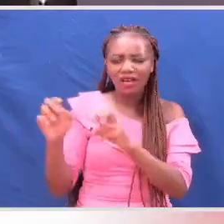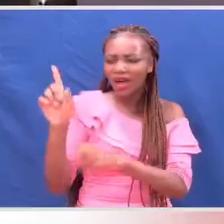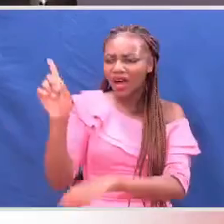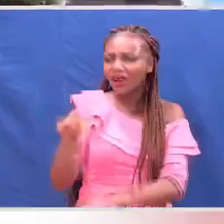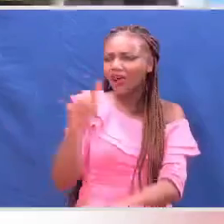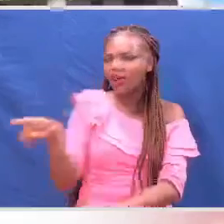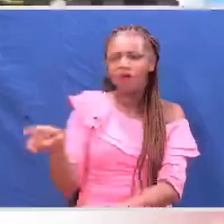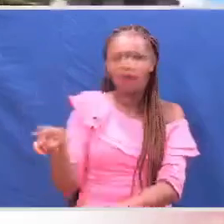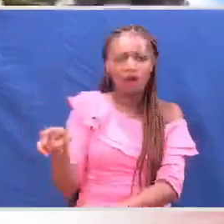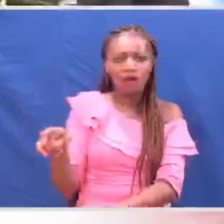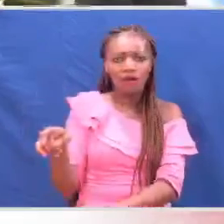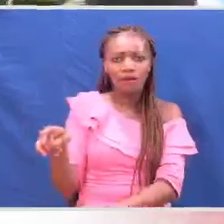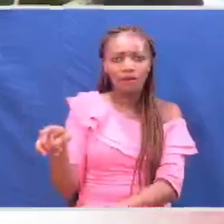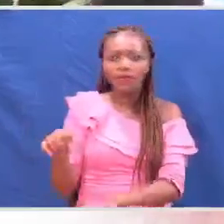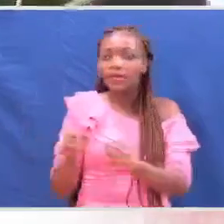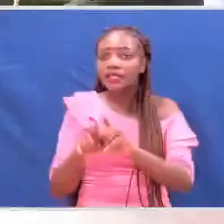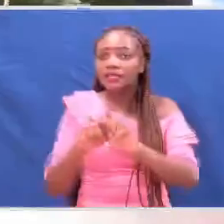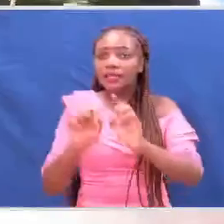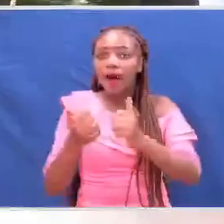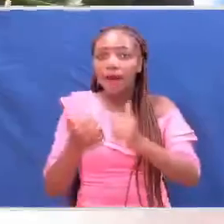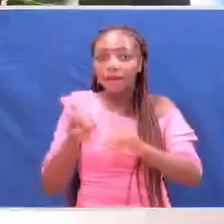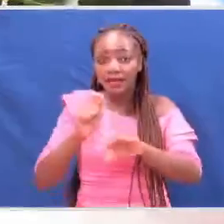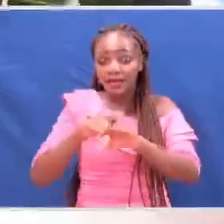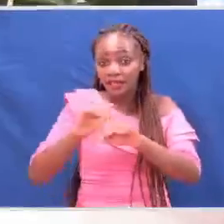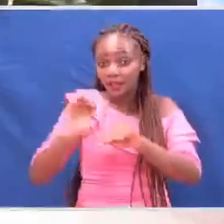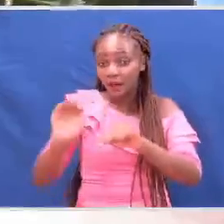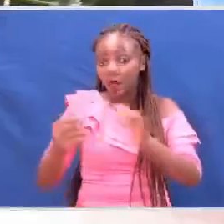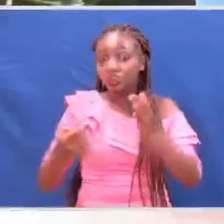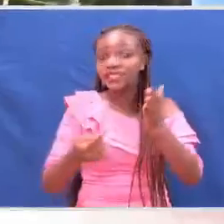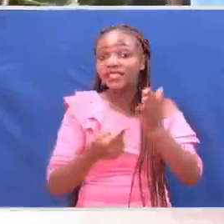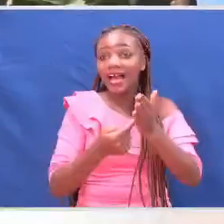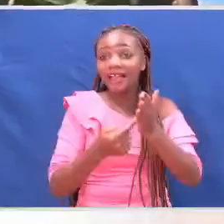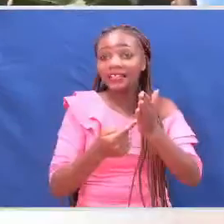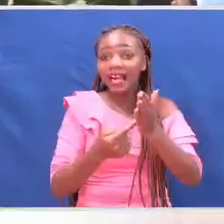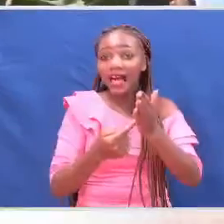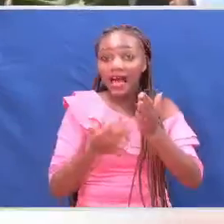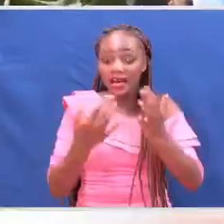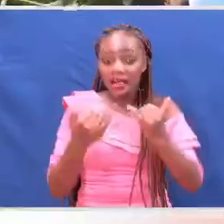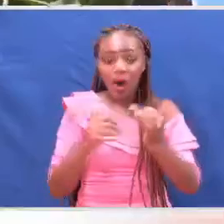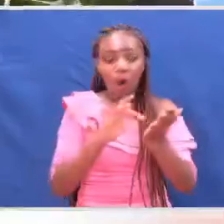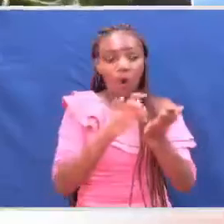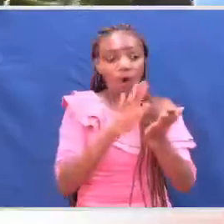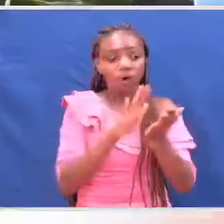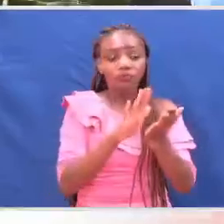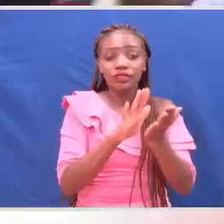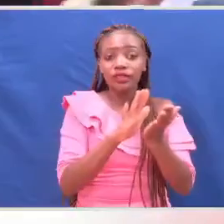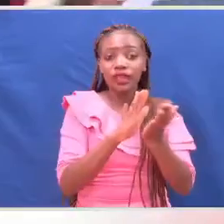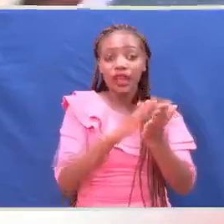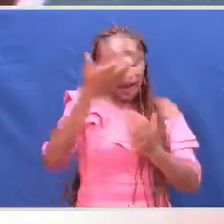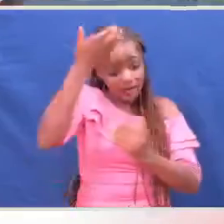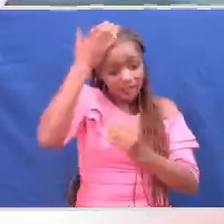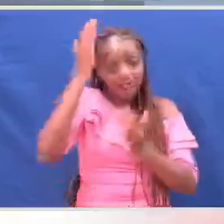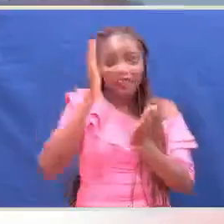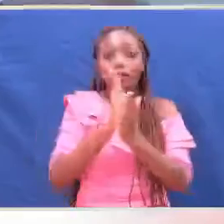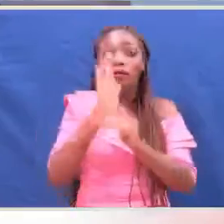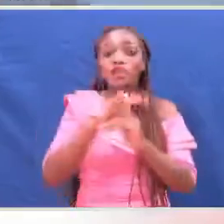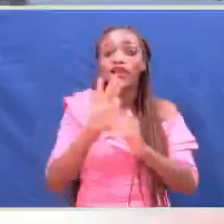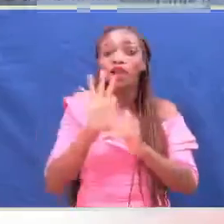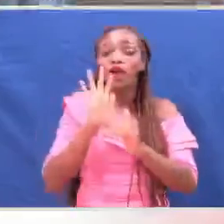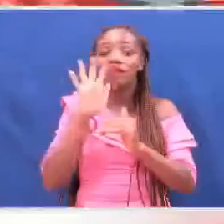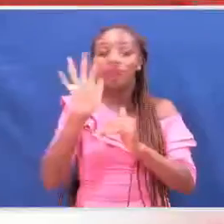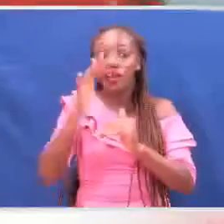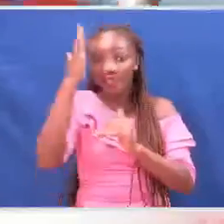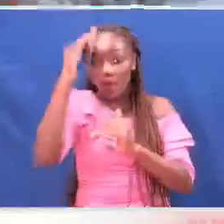and void. Haya yanajiri huku kaunti ya Taita Taveta ikiwafuta kazi zaidi ya wauguzi 500 kwa